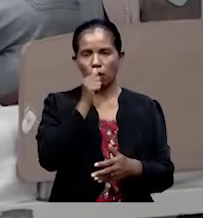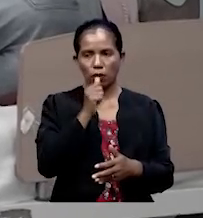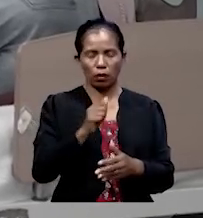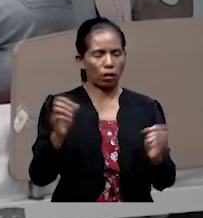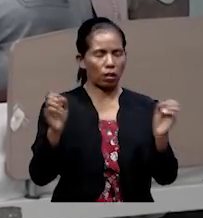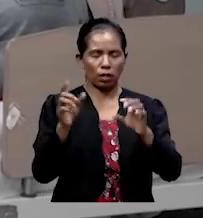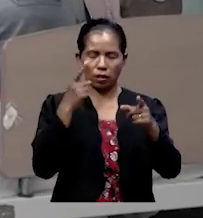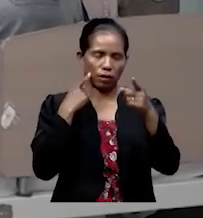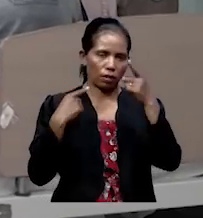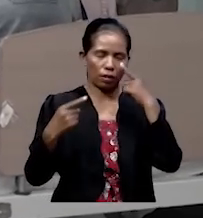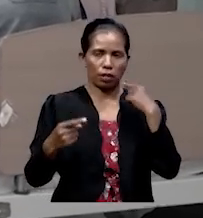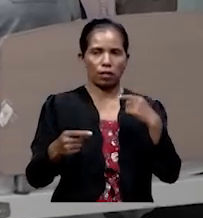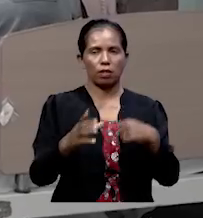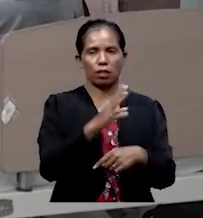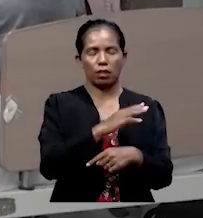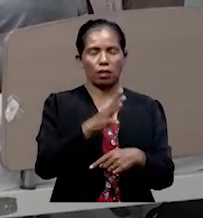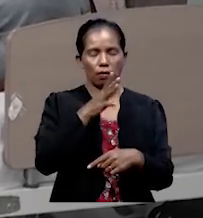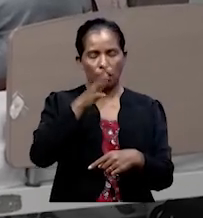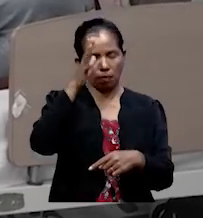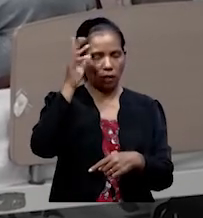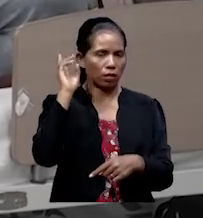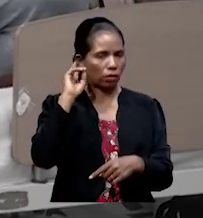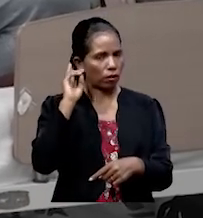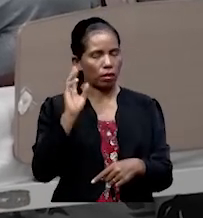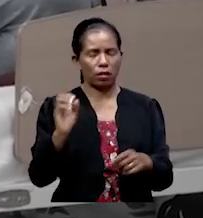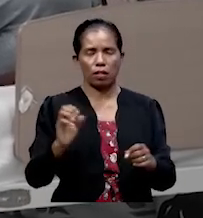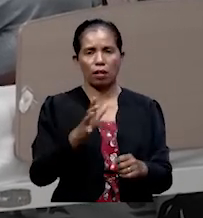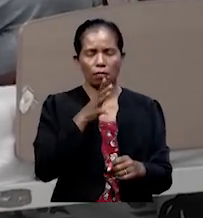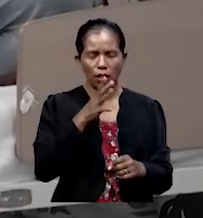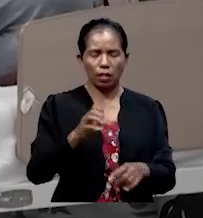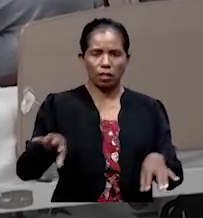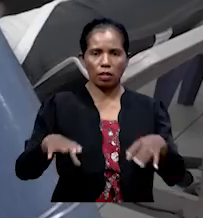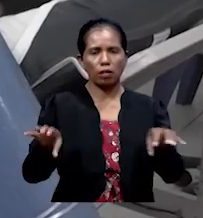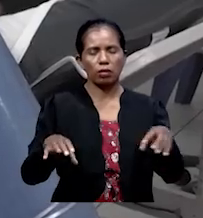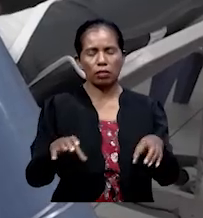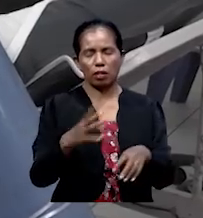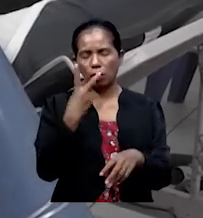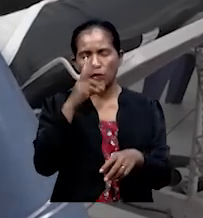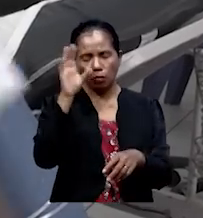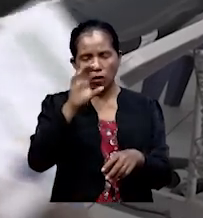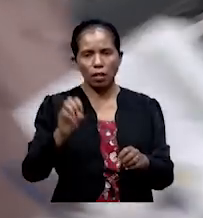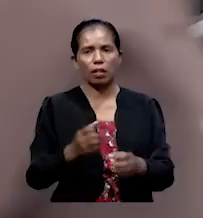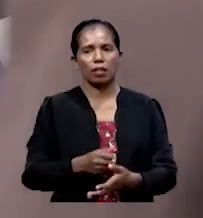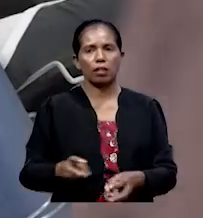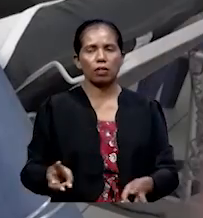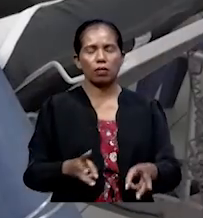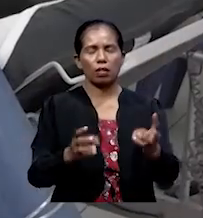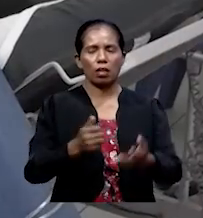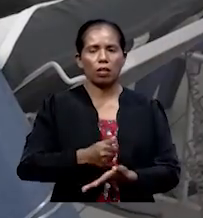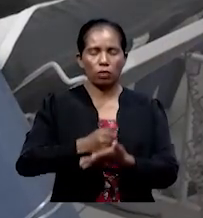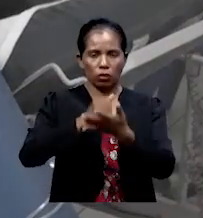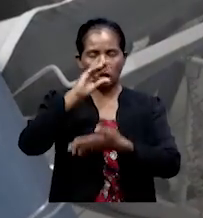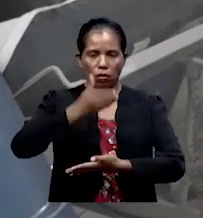no hakilar ia inan ni tilon. Inan esforsuan rasik buka dalang o isatu bele salva ni aifuan domi nen